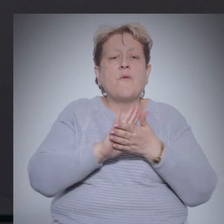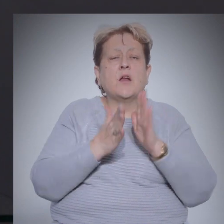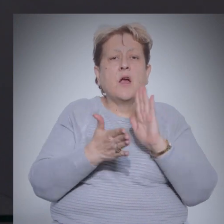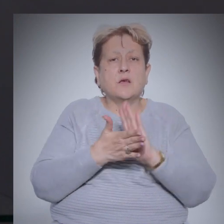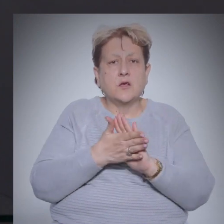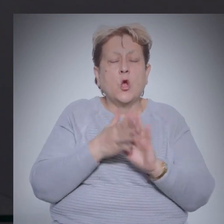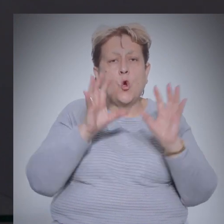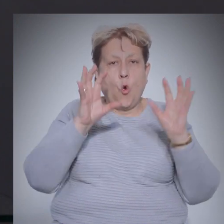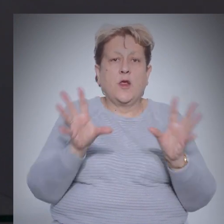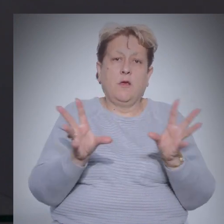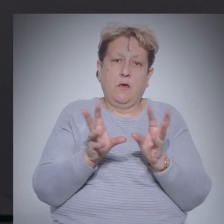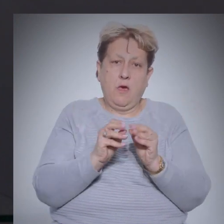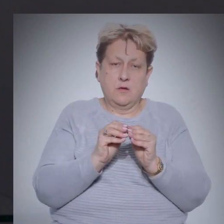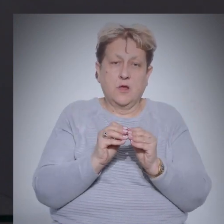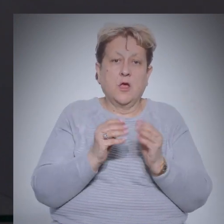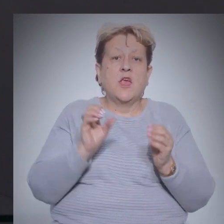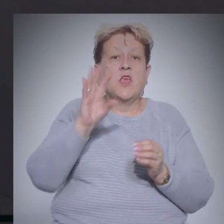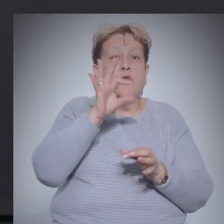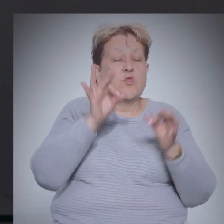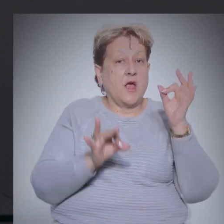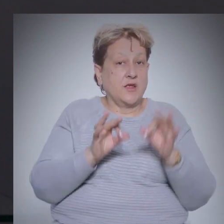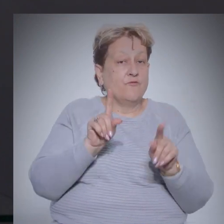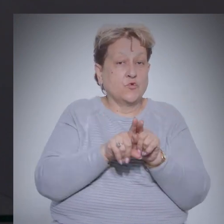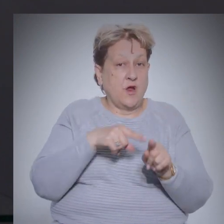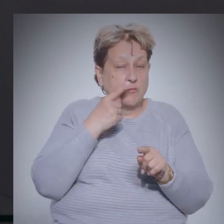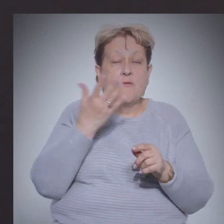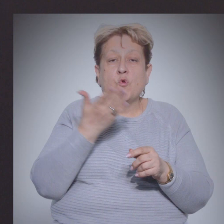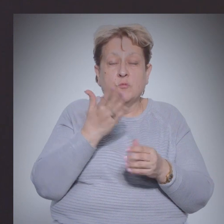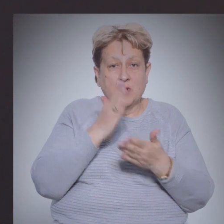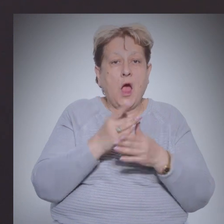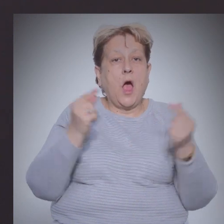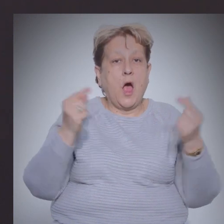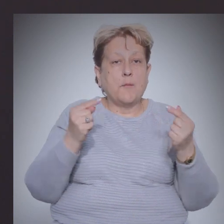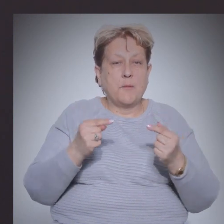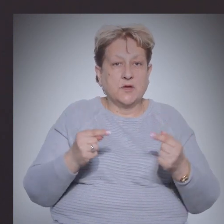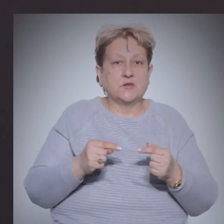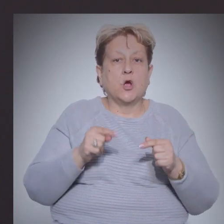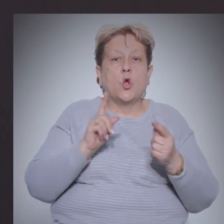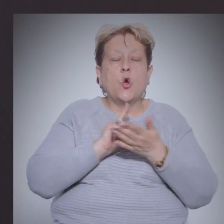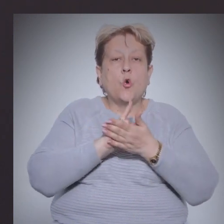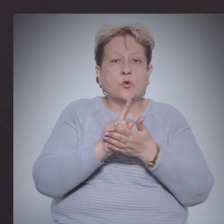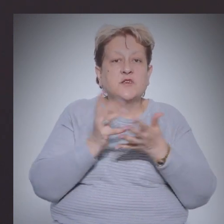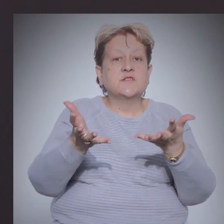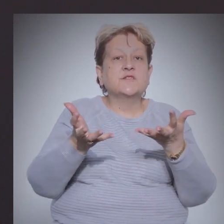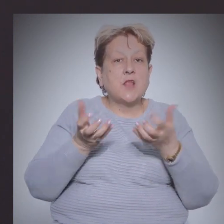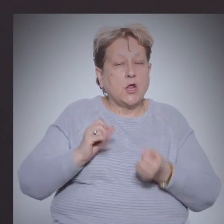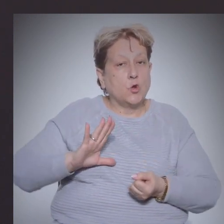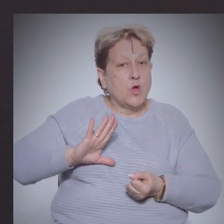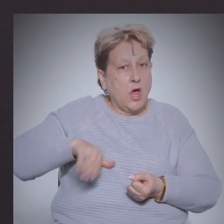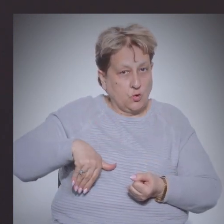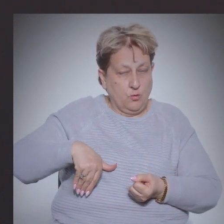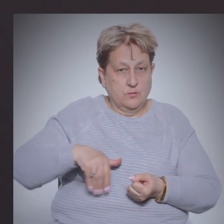կերպելու իր վարկագիցը որենքի հետ, ինչպես եվրոդատարանն է նշում, որոշ դեպքերում համապատասխան խորդհատվություն